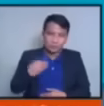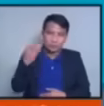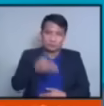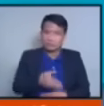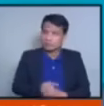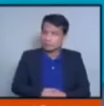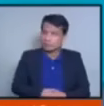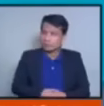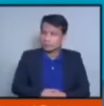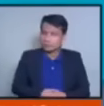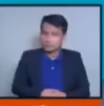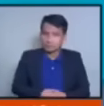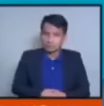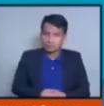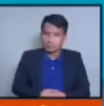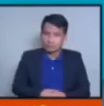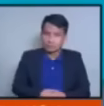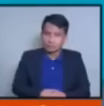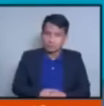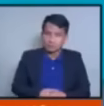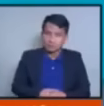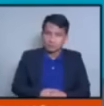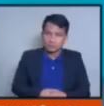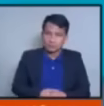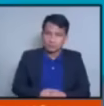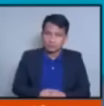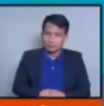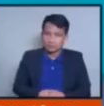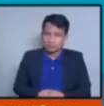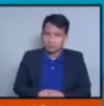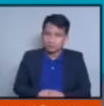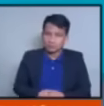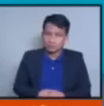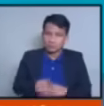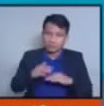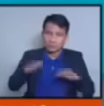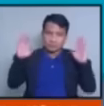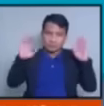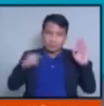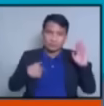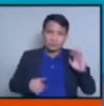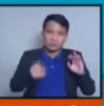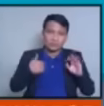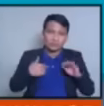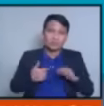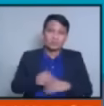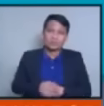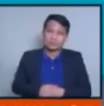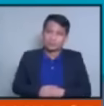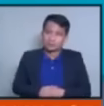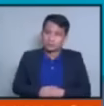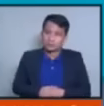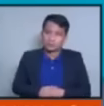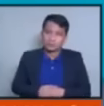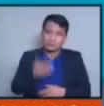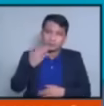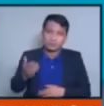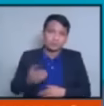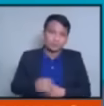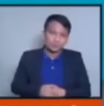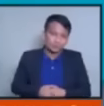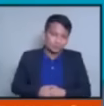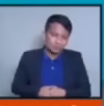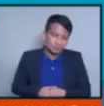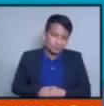po. Sige po. Punta kasi ko kayo rito, sir. Kung ano sir, suko na lang po ako kasi mas mahirap na salamat, sir. Nadadamay pa sila